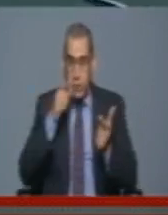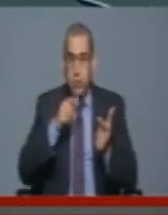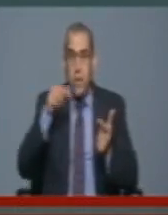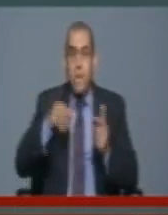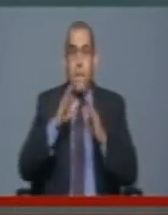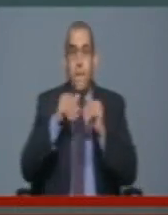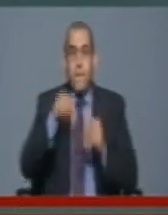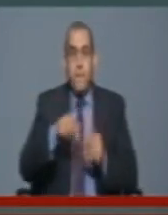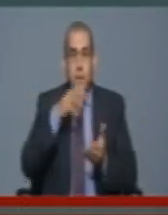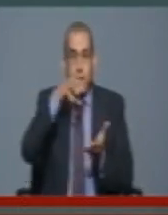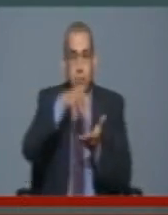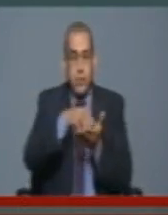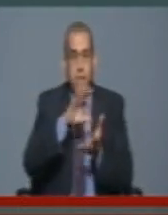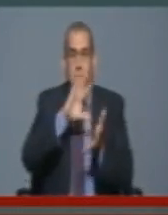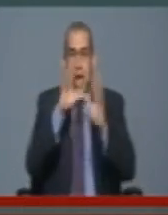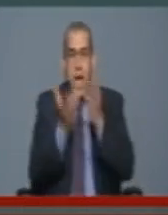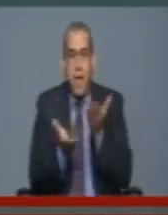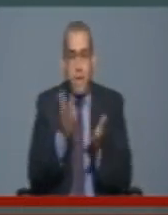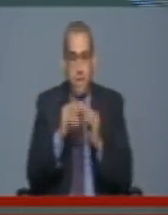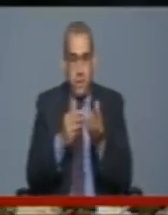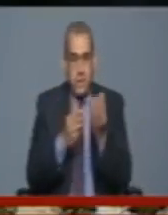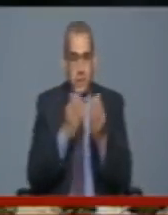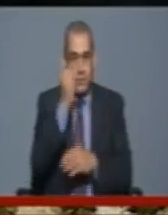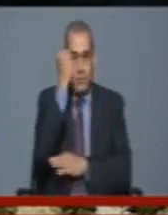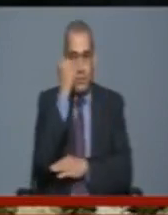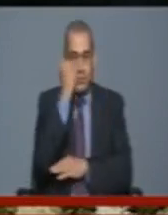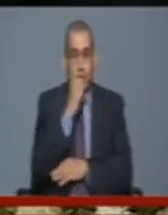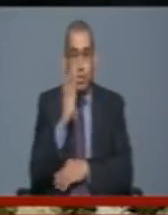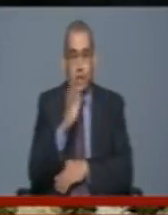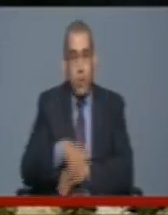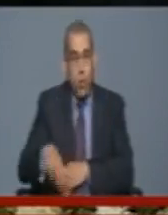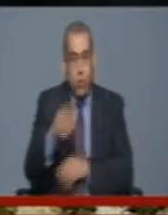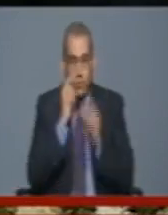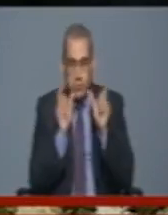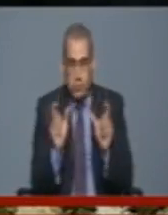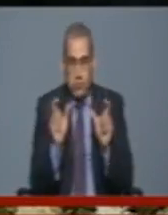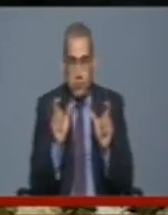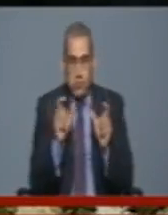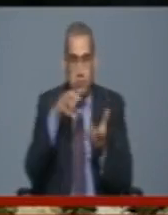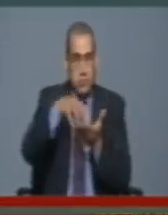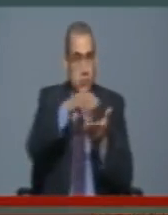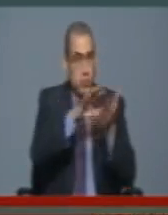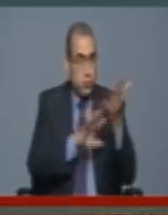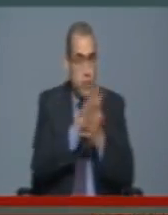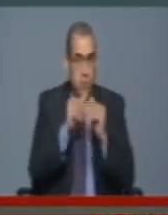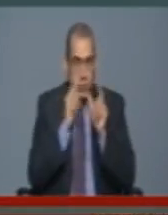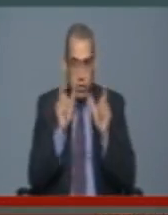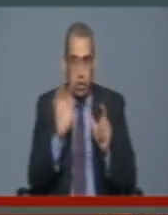رمانة ميزان العالم وإن شعبها هو الحارس على الحضارة